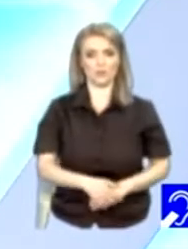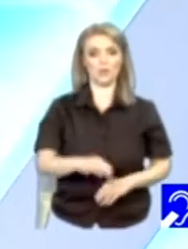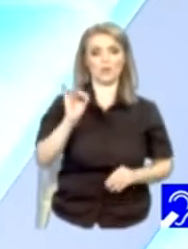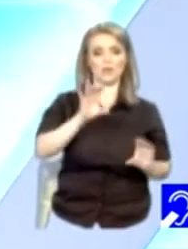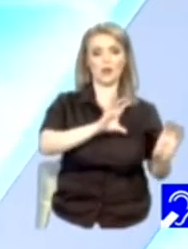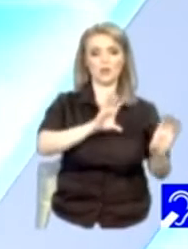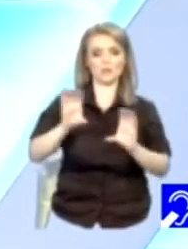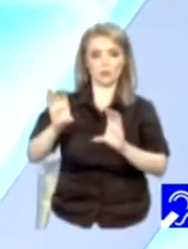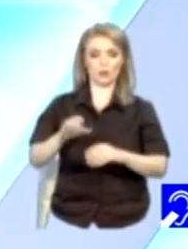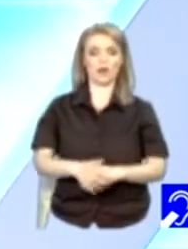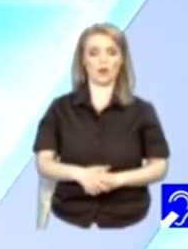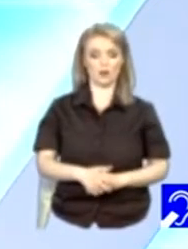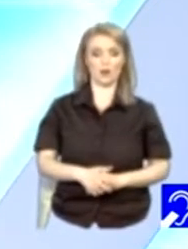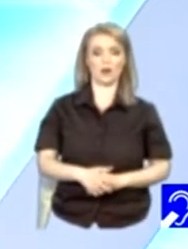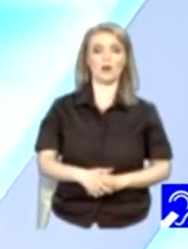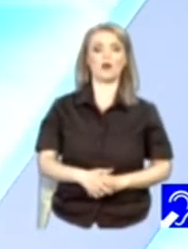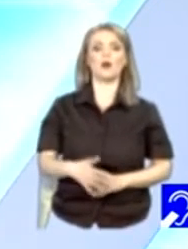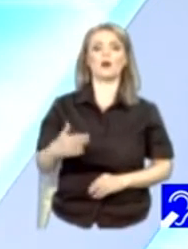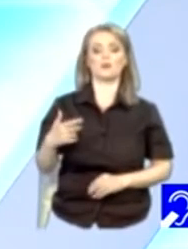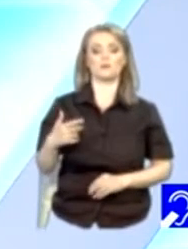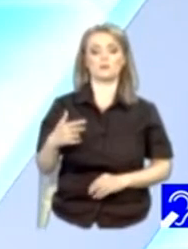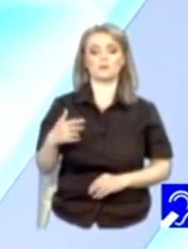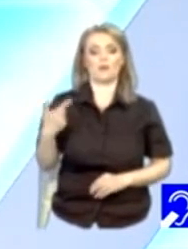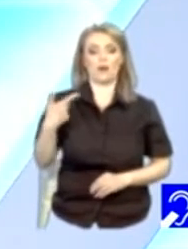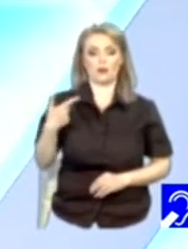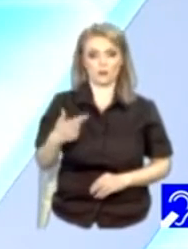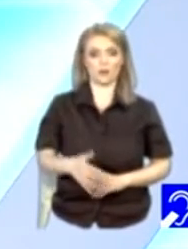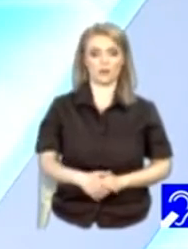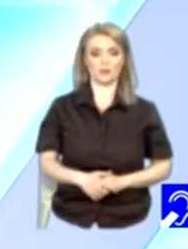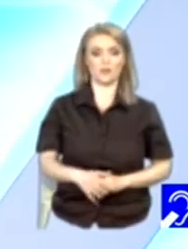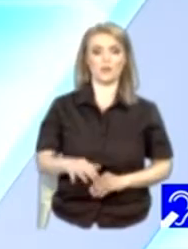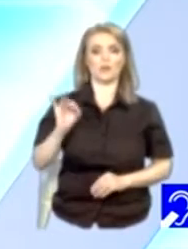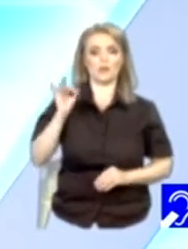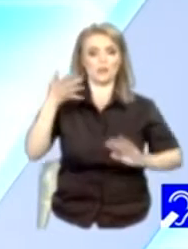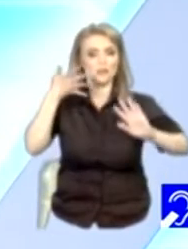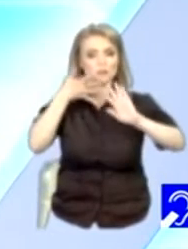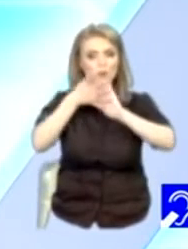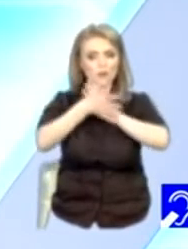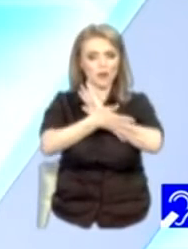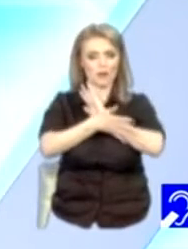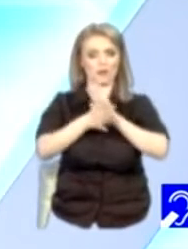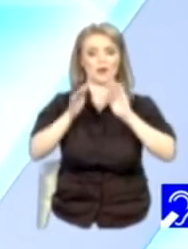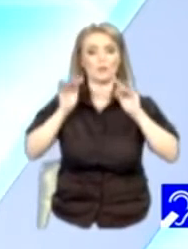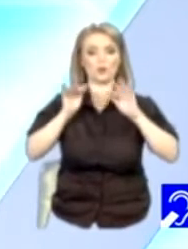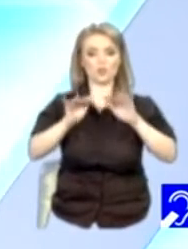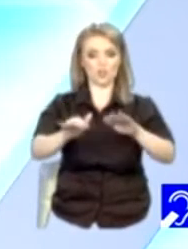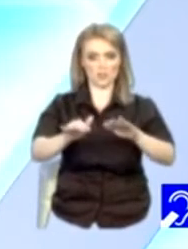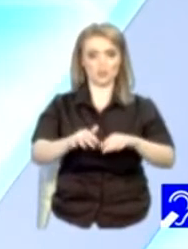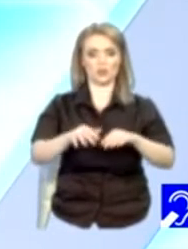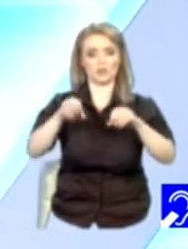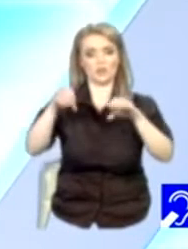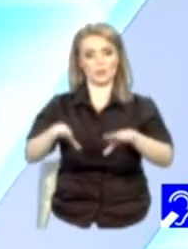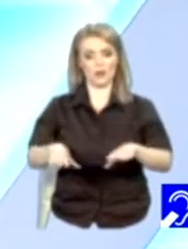și asigurarea transparenței tuturor proceselor decizionale la nivelul național